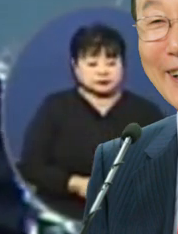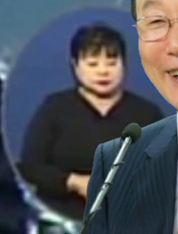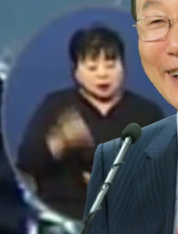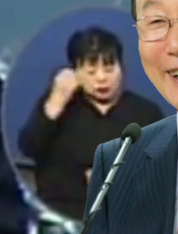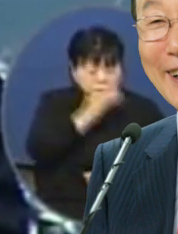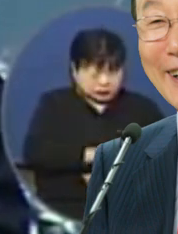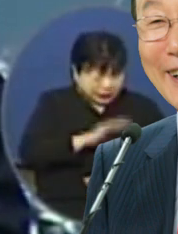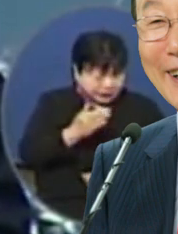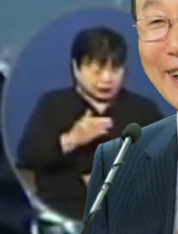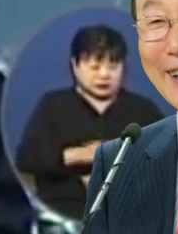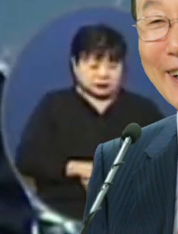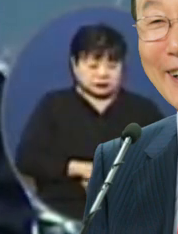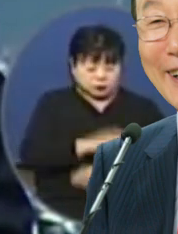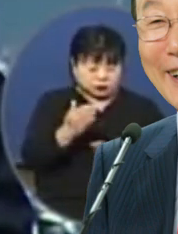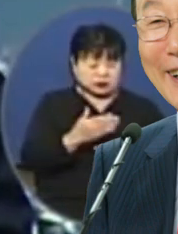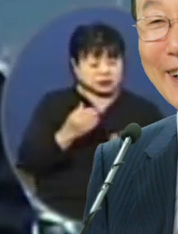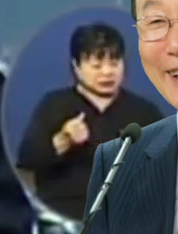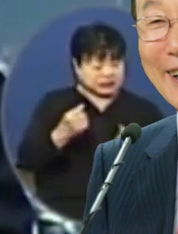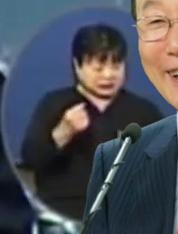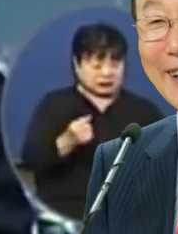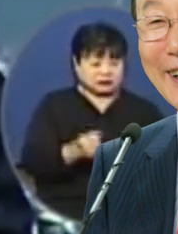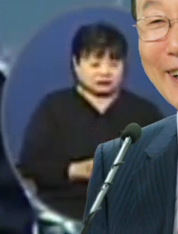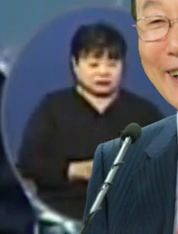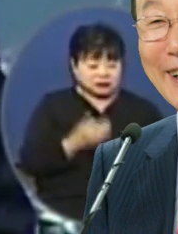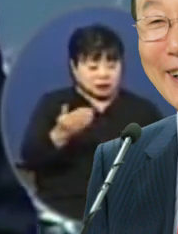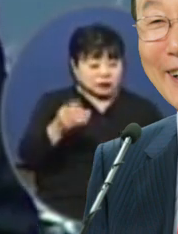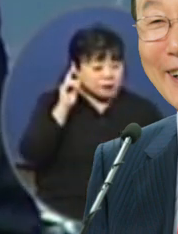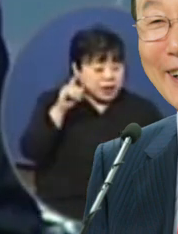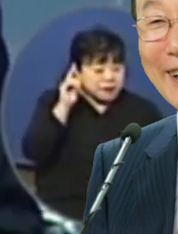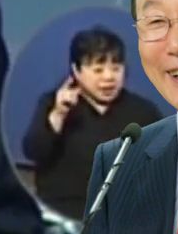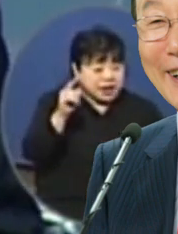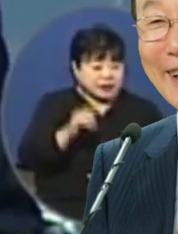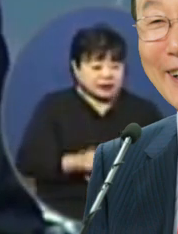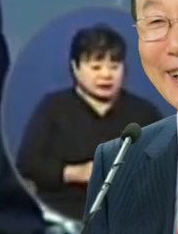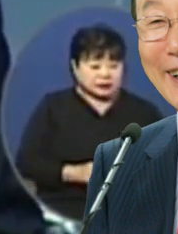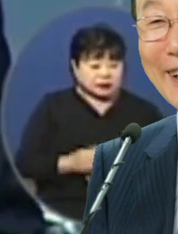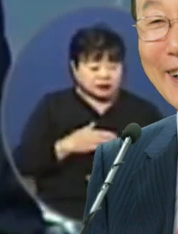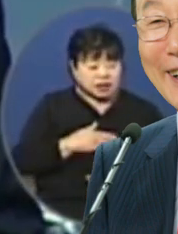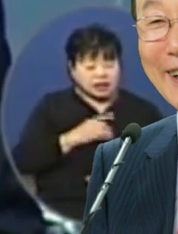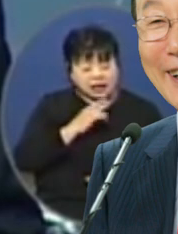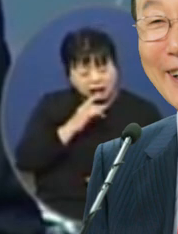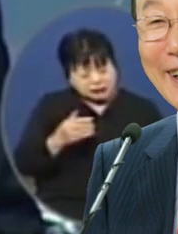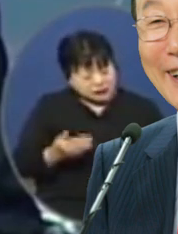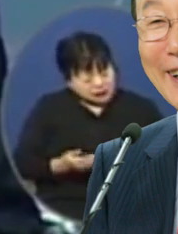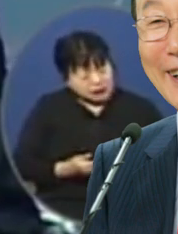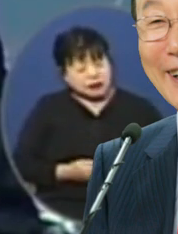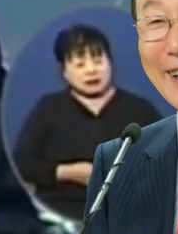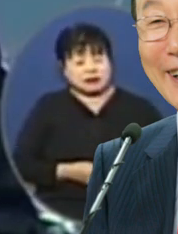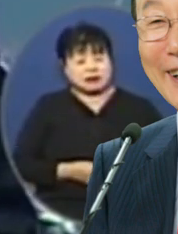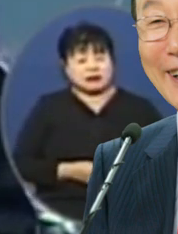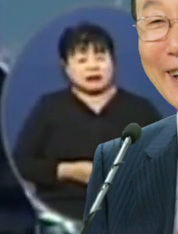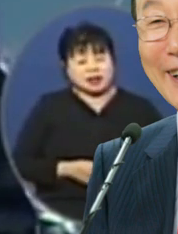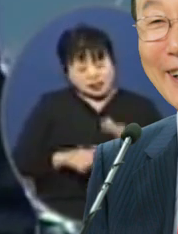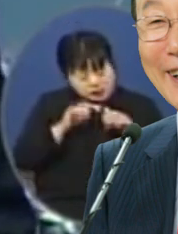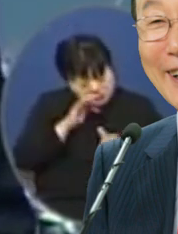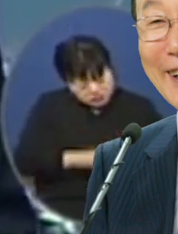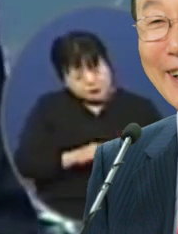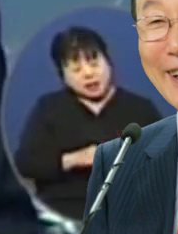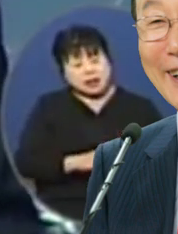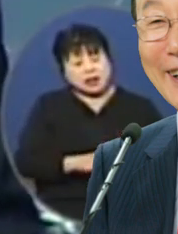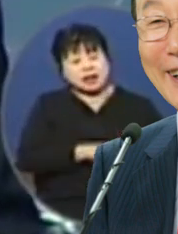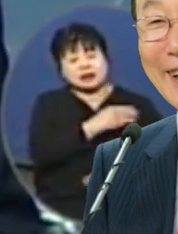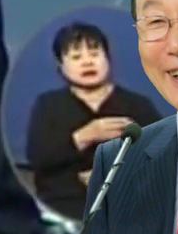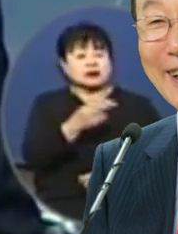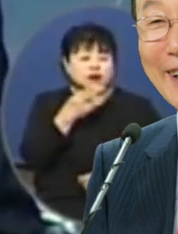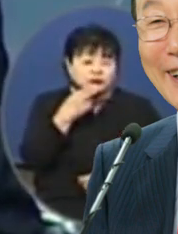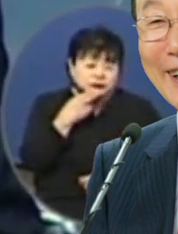영혼이 잘됨같이 범사에 잘되는 것도 여러분 매일매일 왜 나는 안 되냐, 나는 실패자다, 나는 능력이